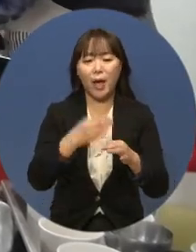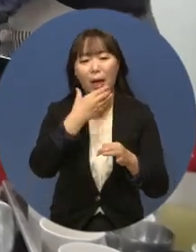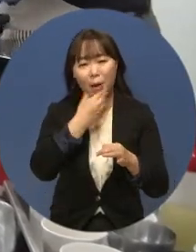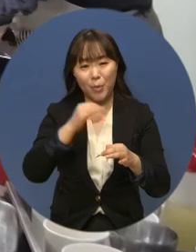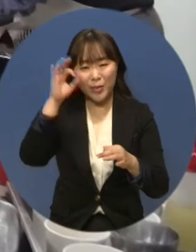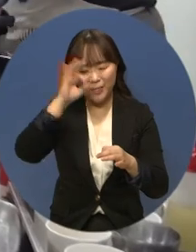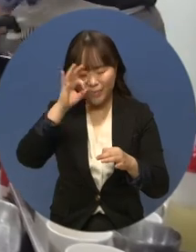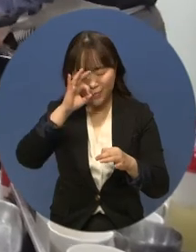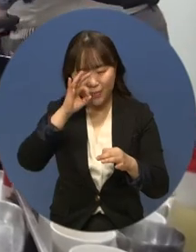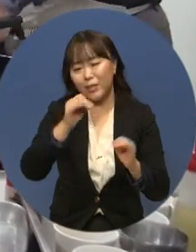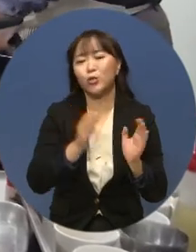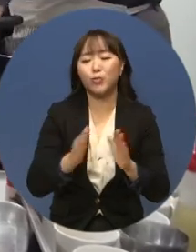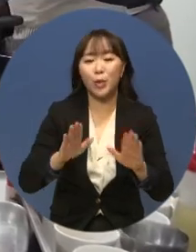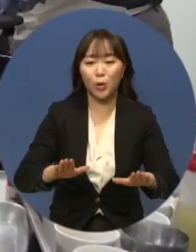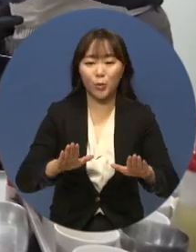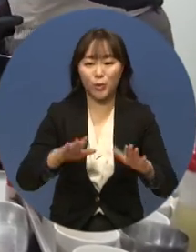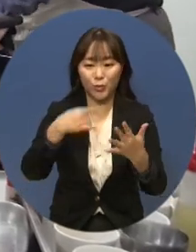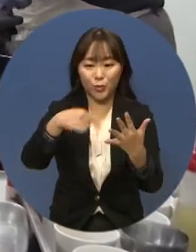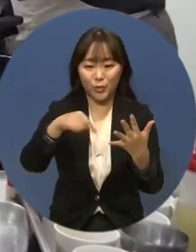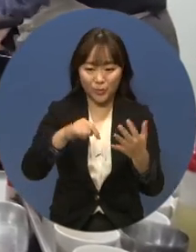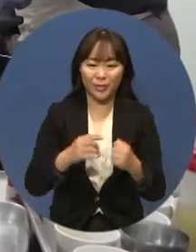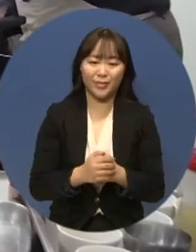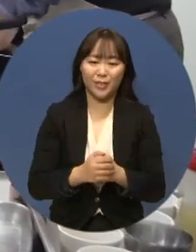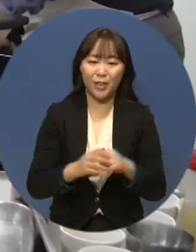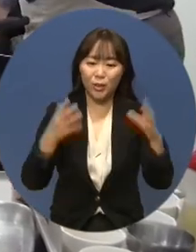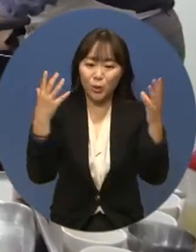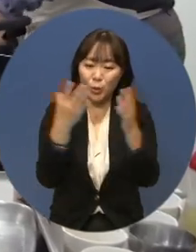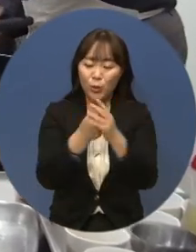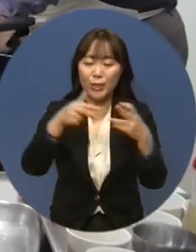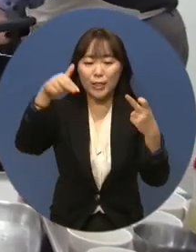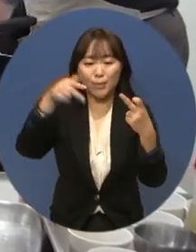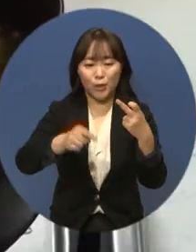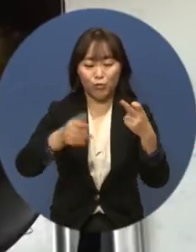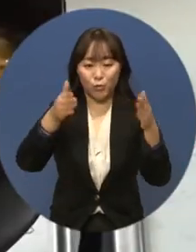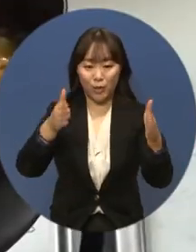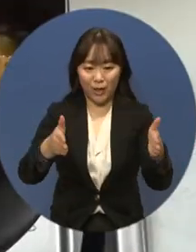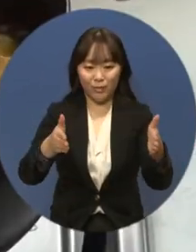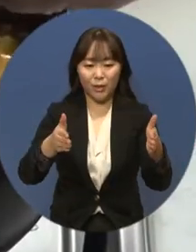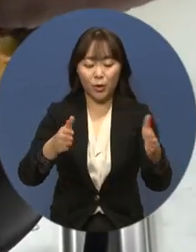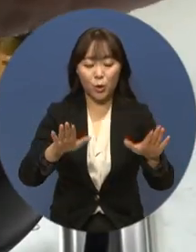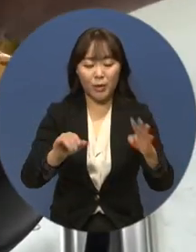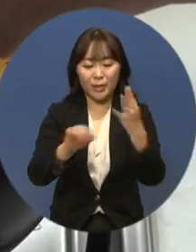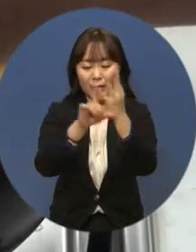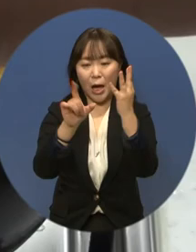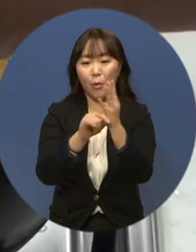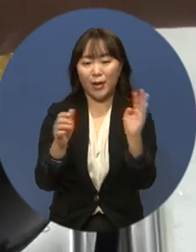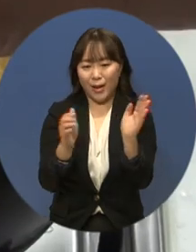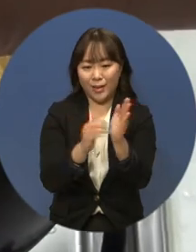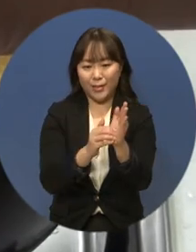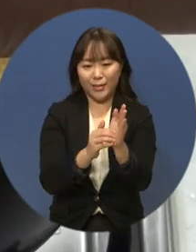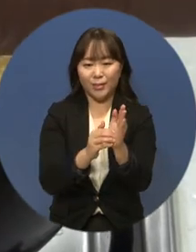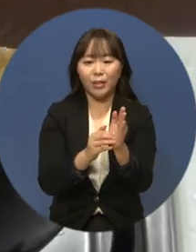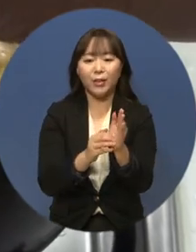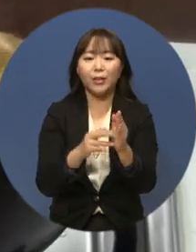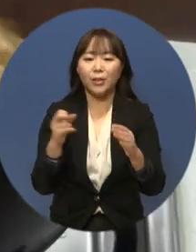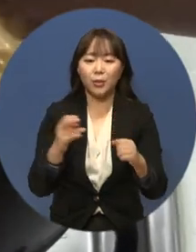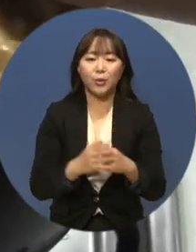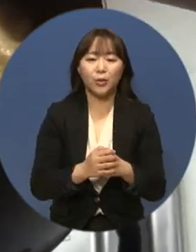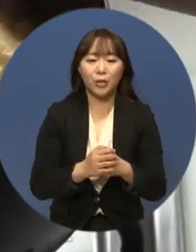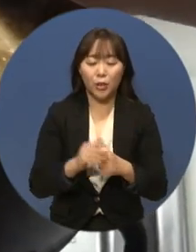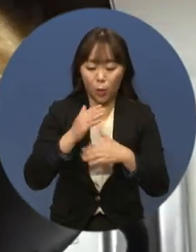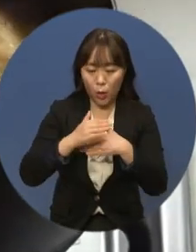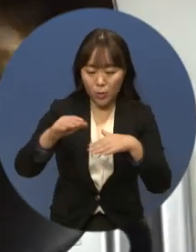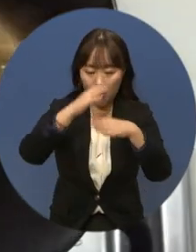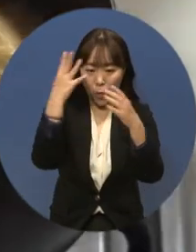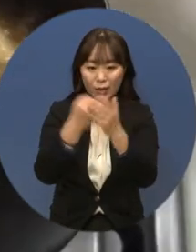행복을 찾아갈 수 있도록 마련된 이 교육은 총 12주차로 이번 4월까지 개혁되었으며 이